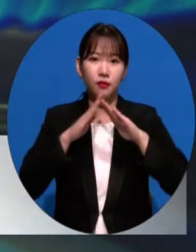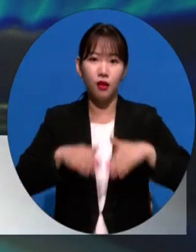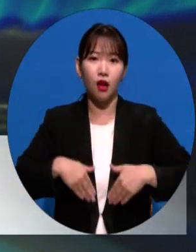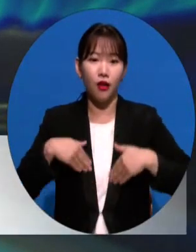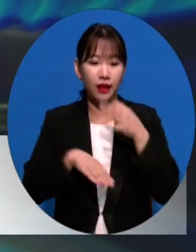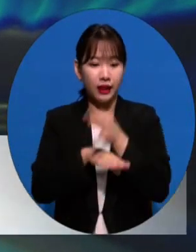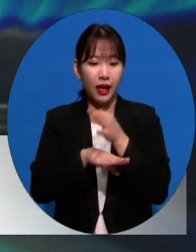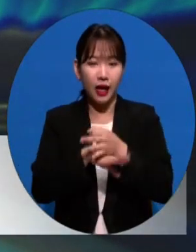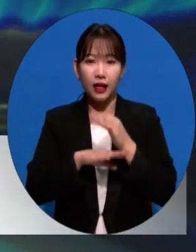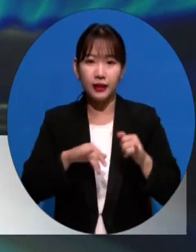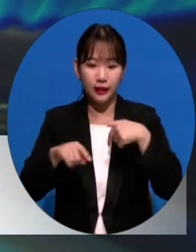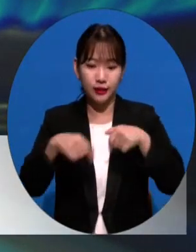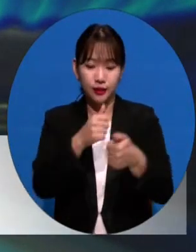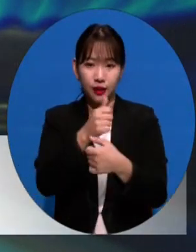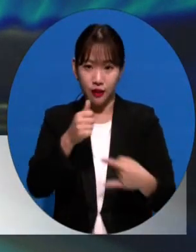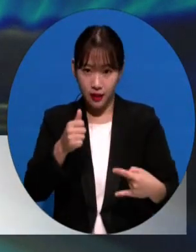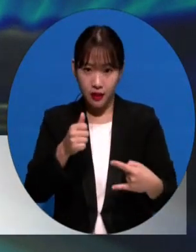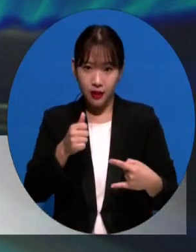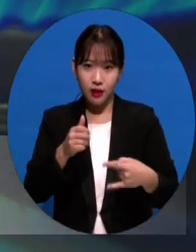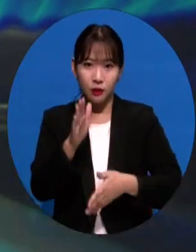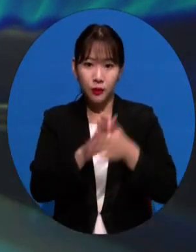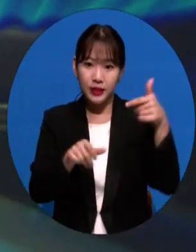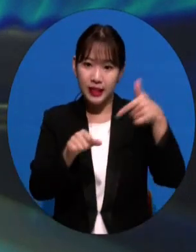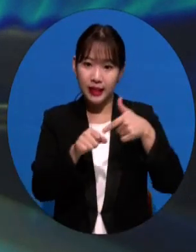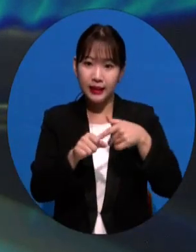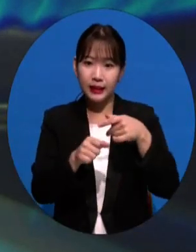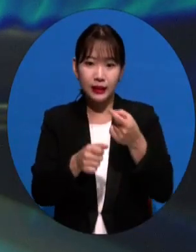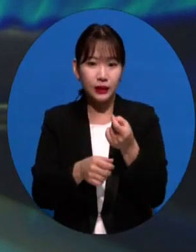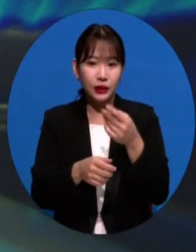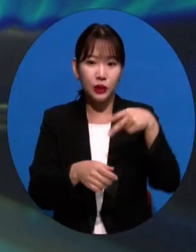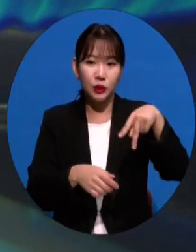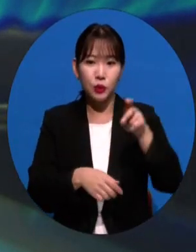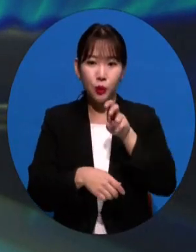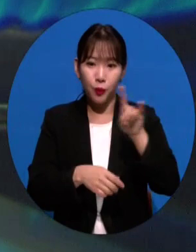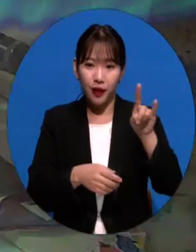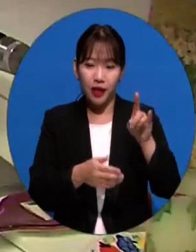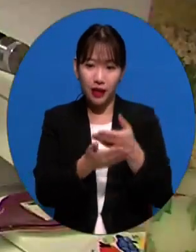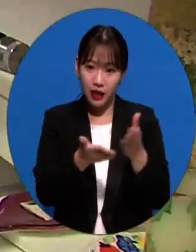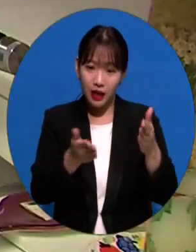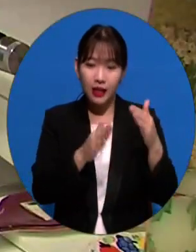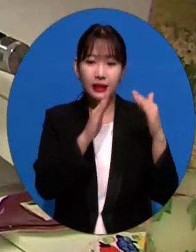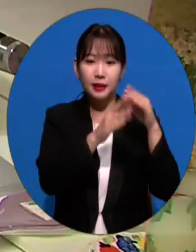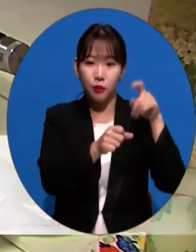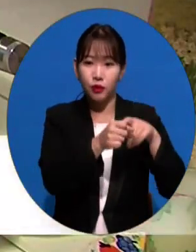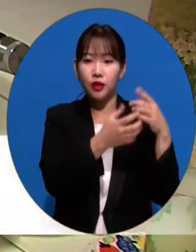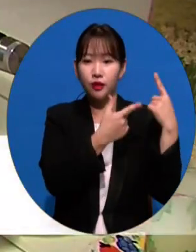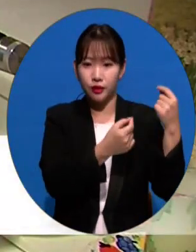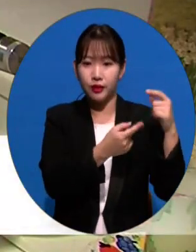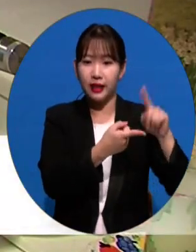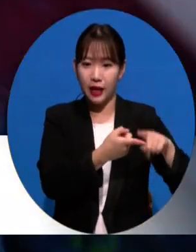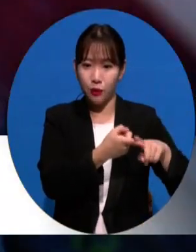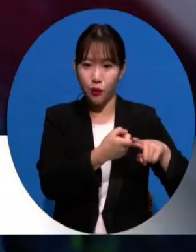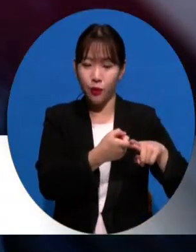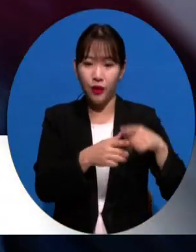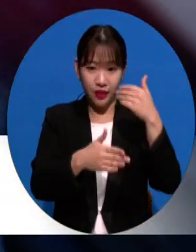전라남도 소비자정책위원회는 도시가스 소매 공급 비용을 주택용은 동결하고 나머지